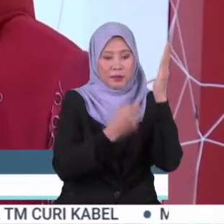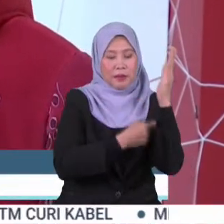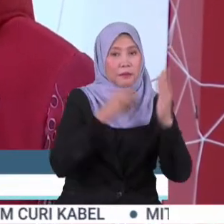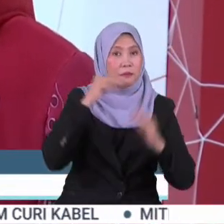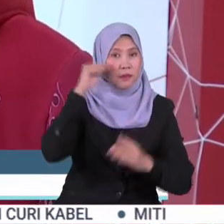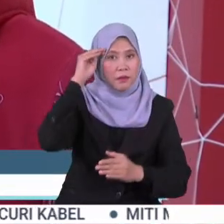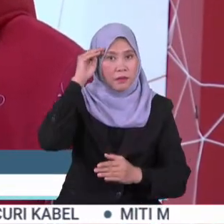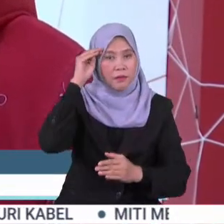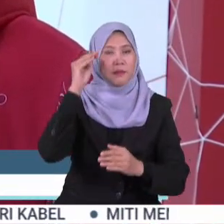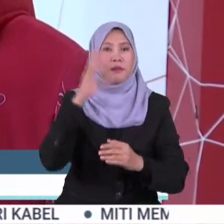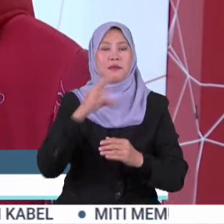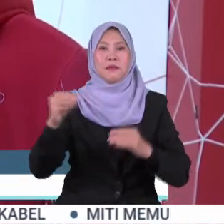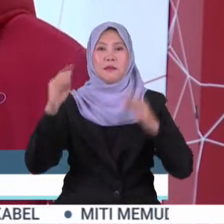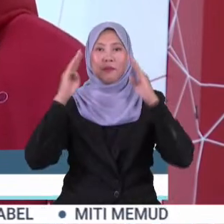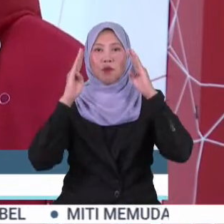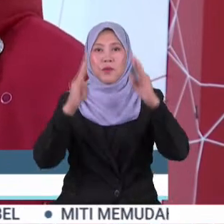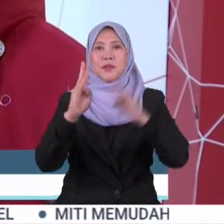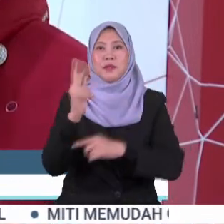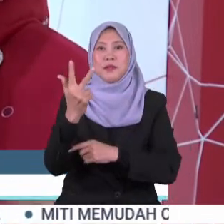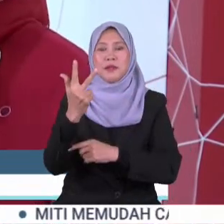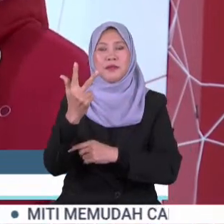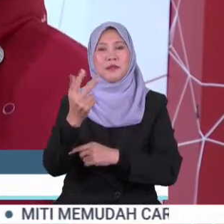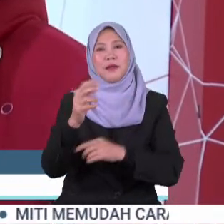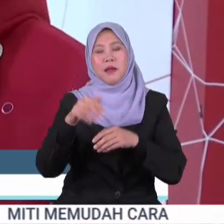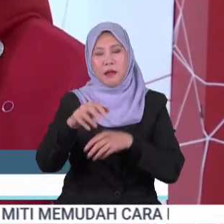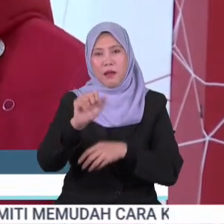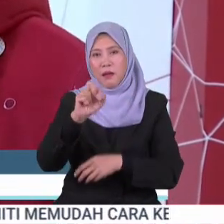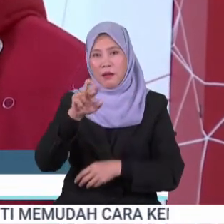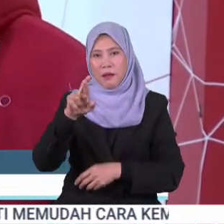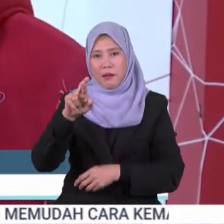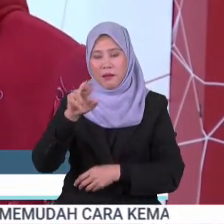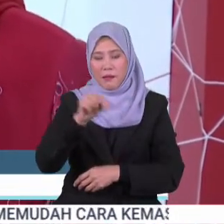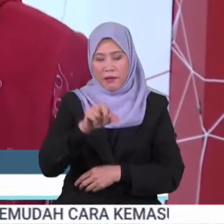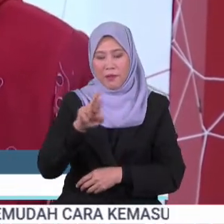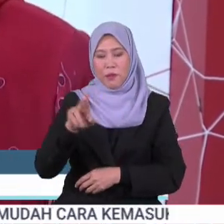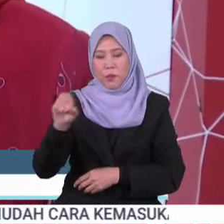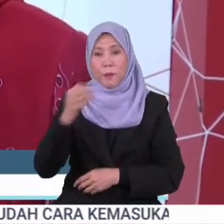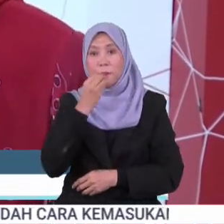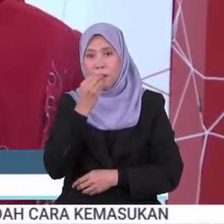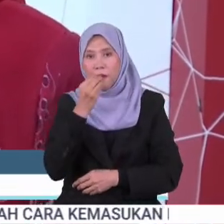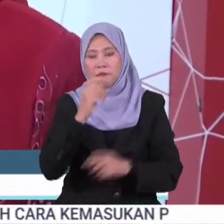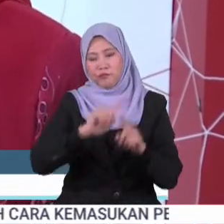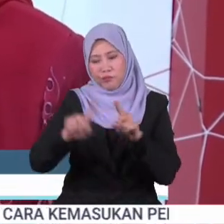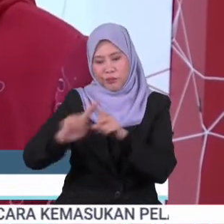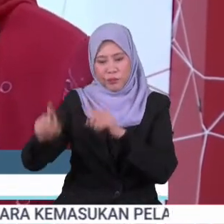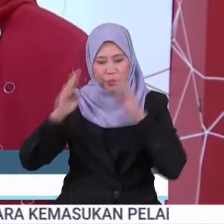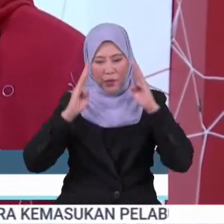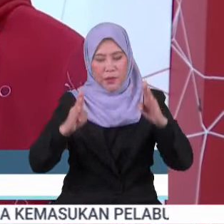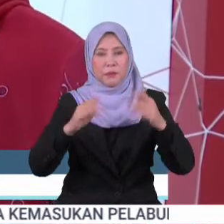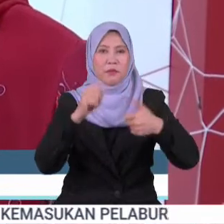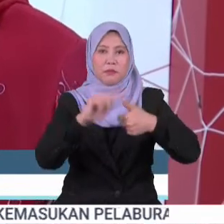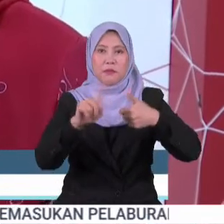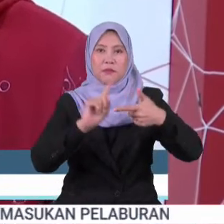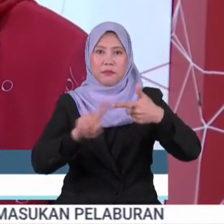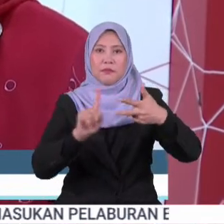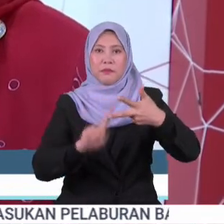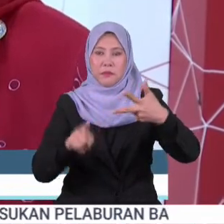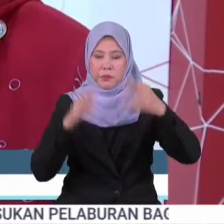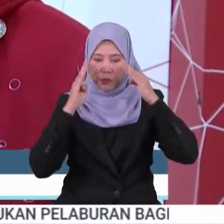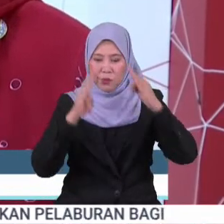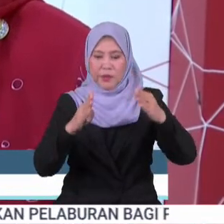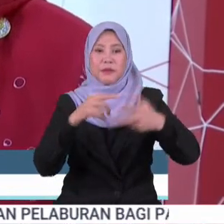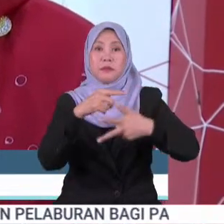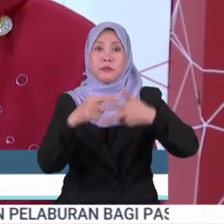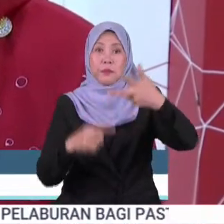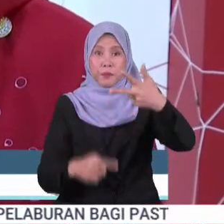juga fokus yang ketiganya adalah agro makanan. Walaupun macam-macam kita fokuskan, tapi tiga fokus utama